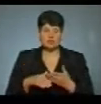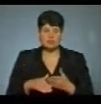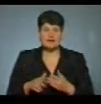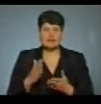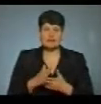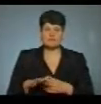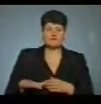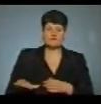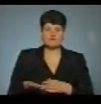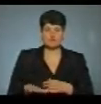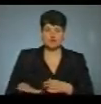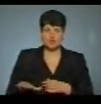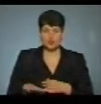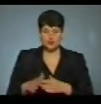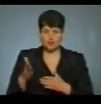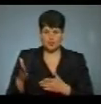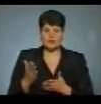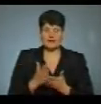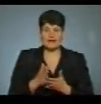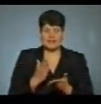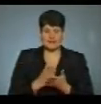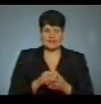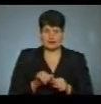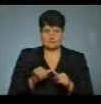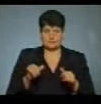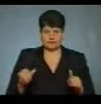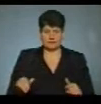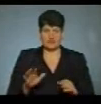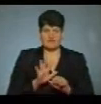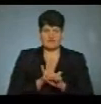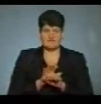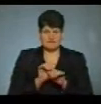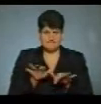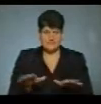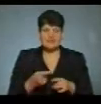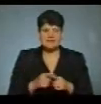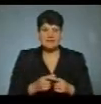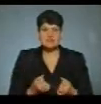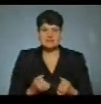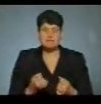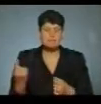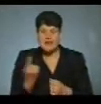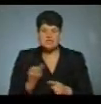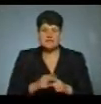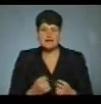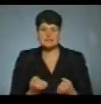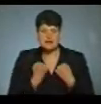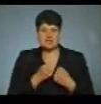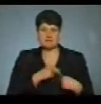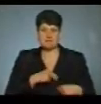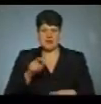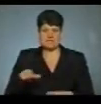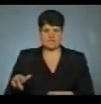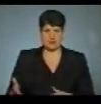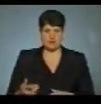зона, де сьогодні є розповсюдження від коронавірусної інфекції, перше – це захист медичного персоналу. Тому, перш за все,